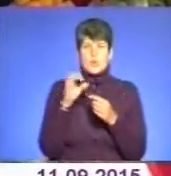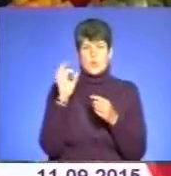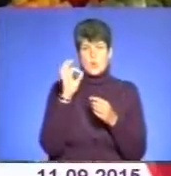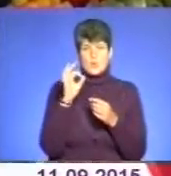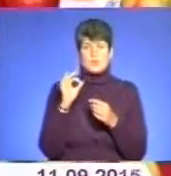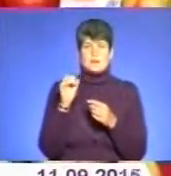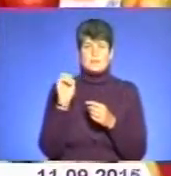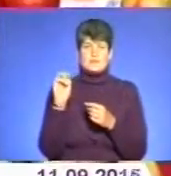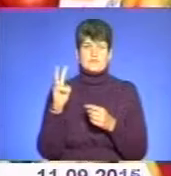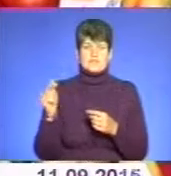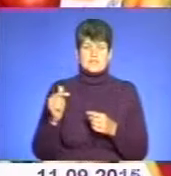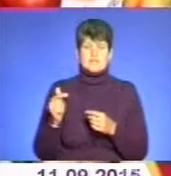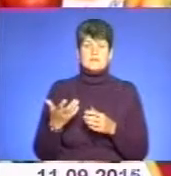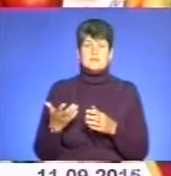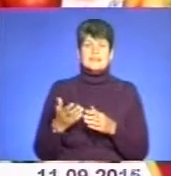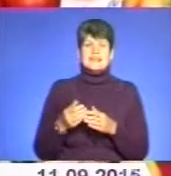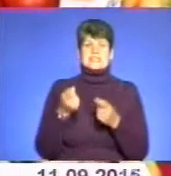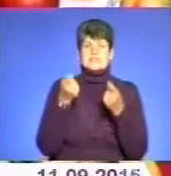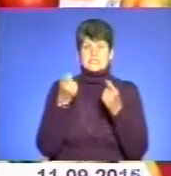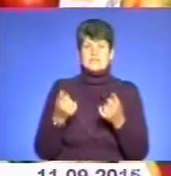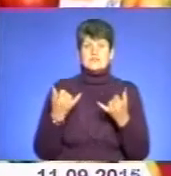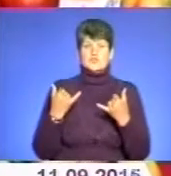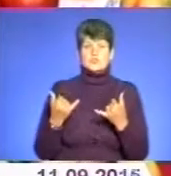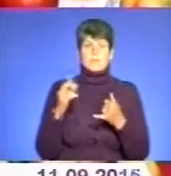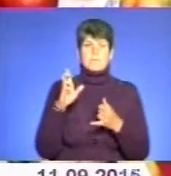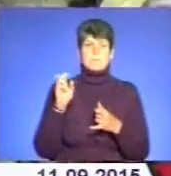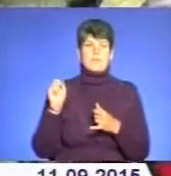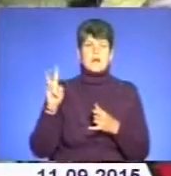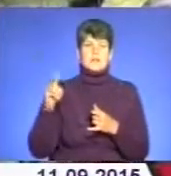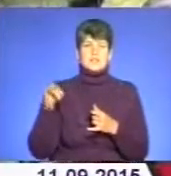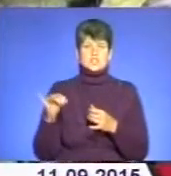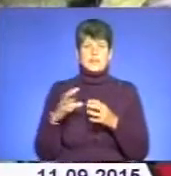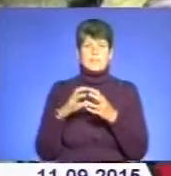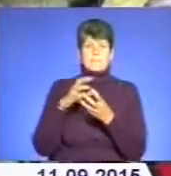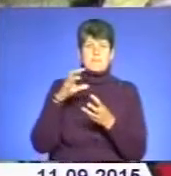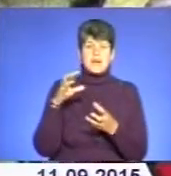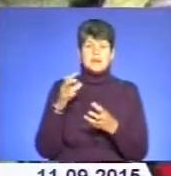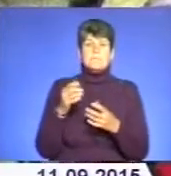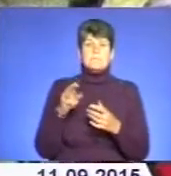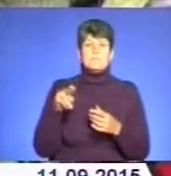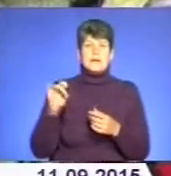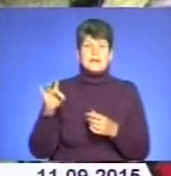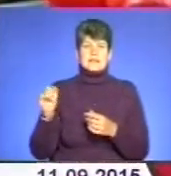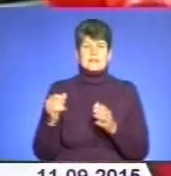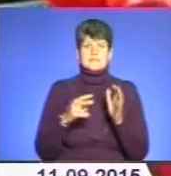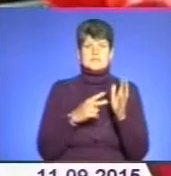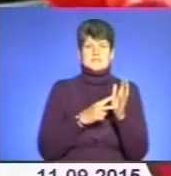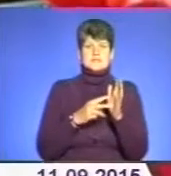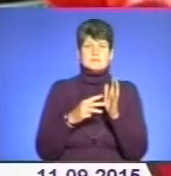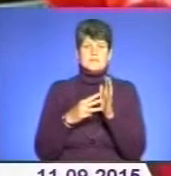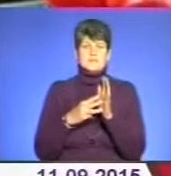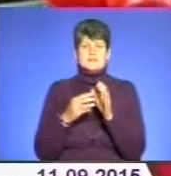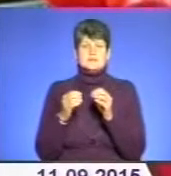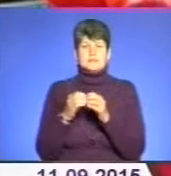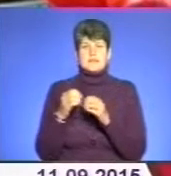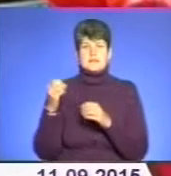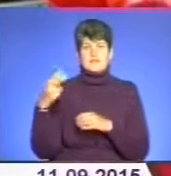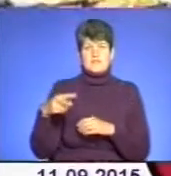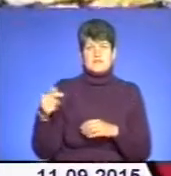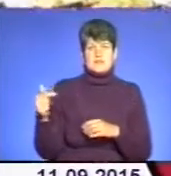12 і дешевше. З дешевих нині – баклажани і перець. Відповідно, по 7-8 і 10-20 гривень за